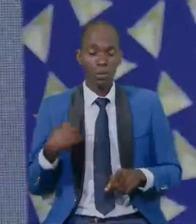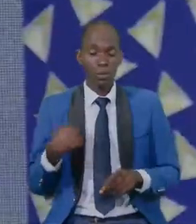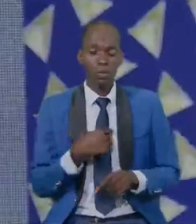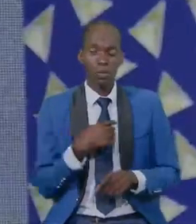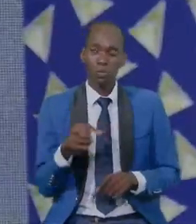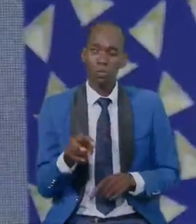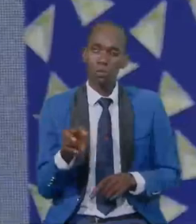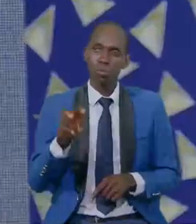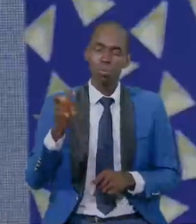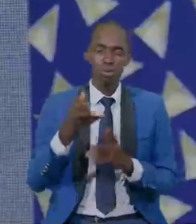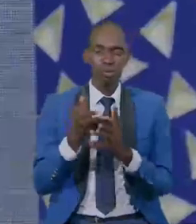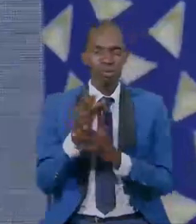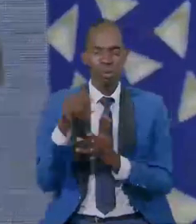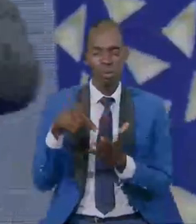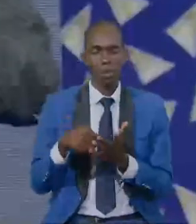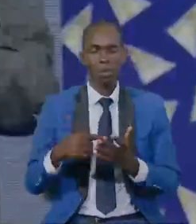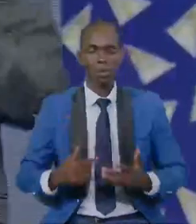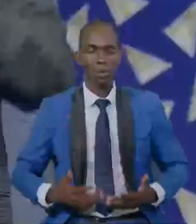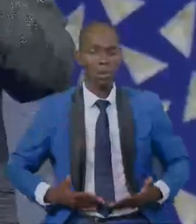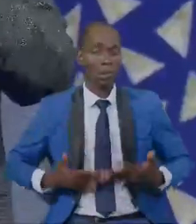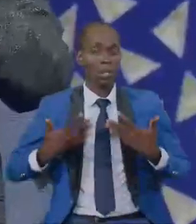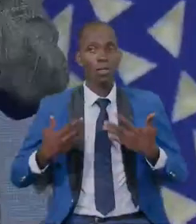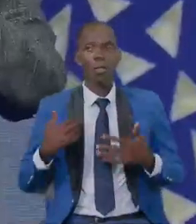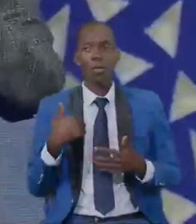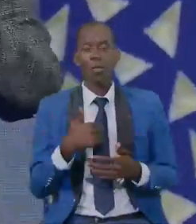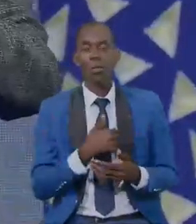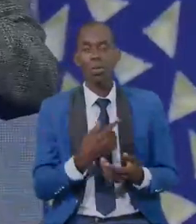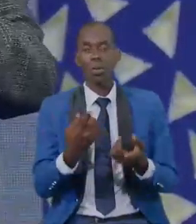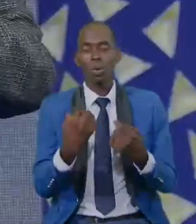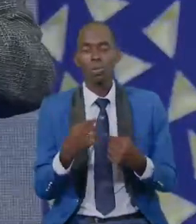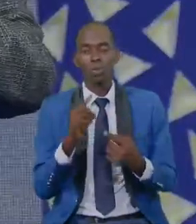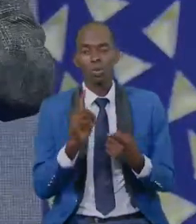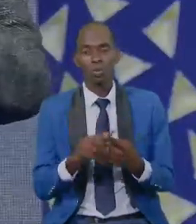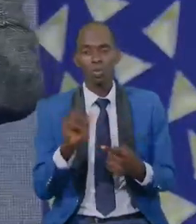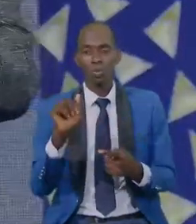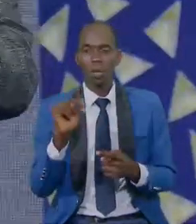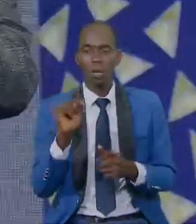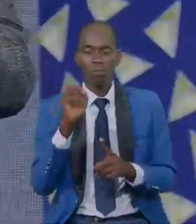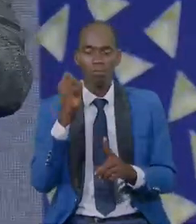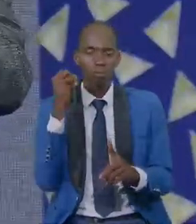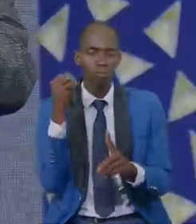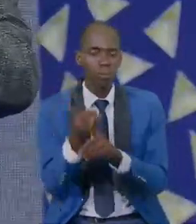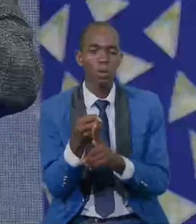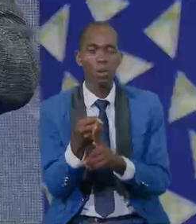Comme nous voyageons par la vie. De par la vie. Nous allons parvenir à un accident.